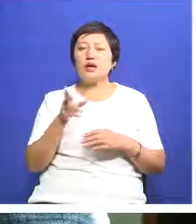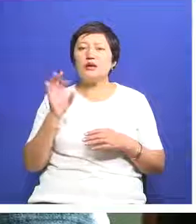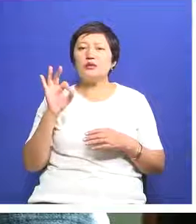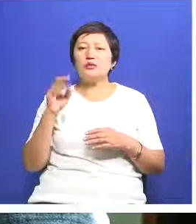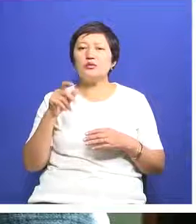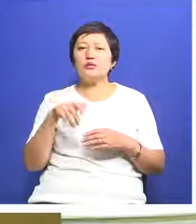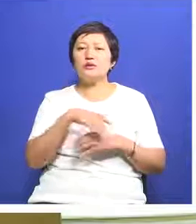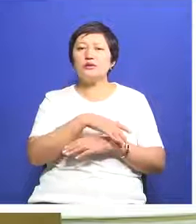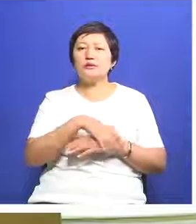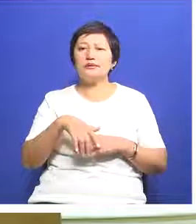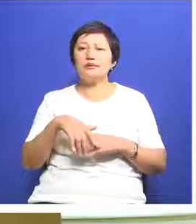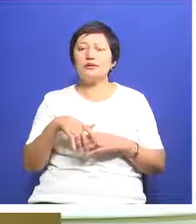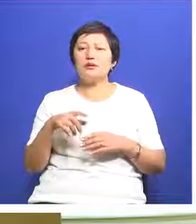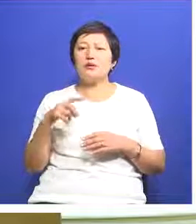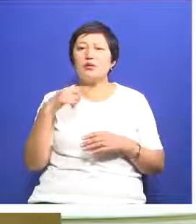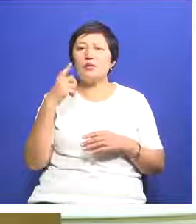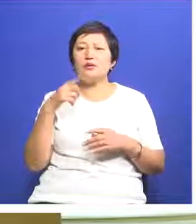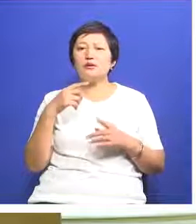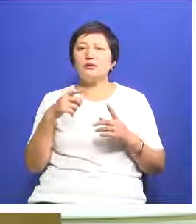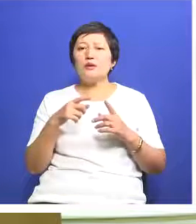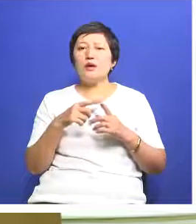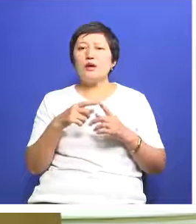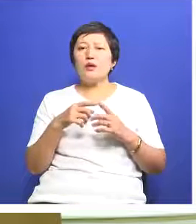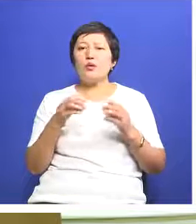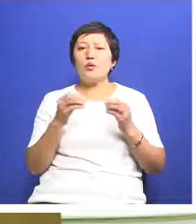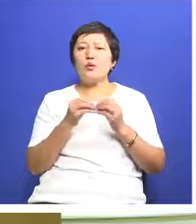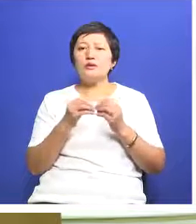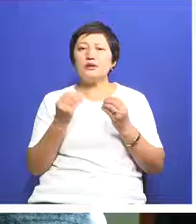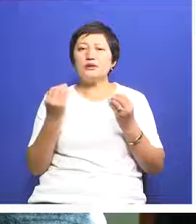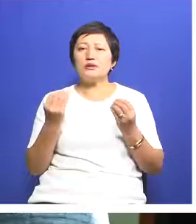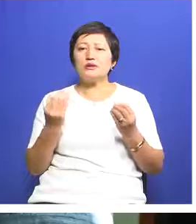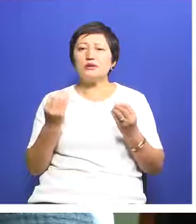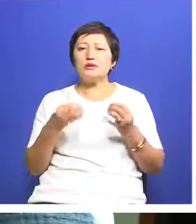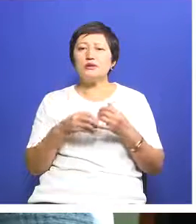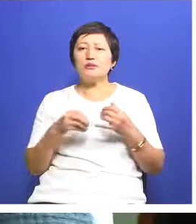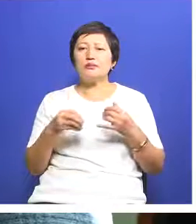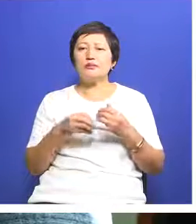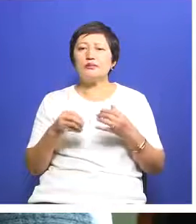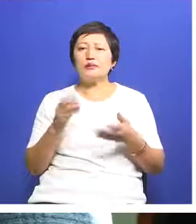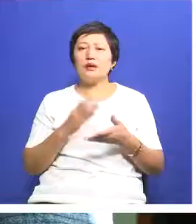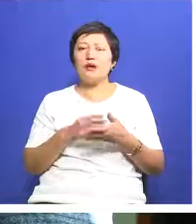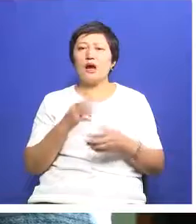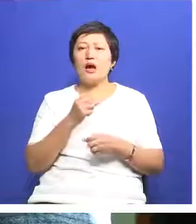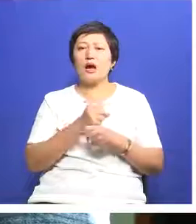көшелерде осындай өзі бір оншақты жерде бар. Әкім ретінде